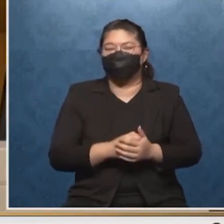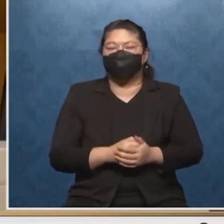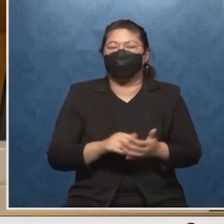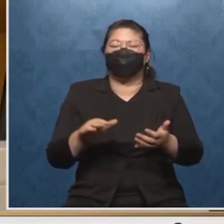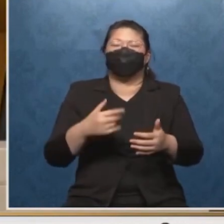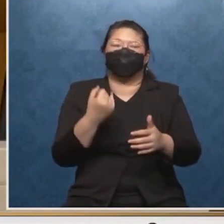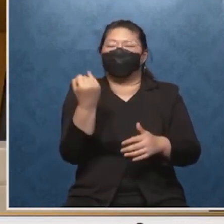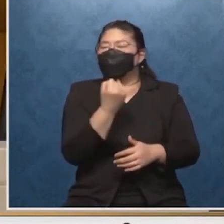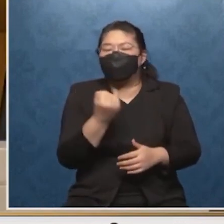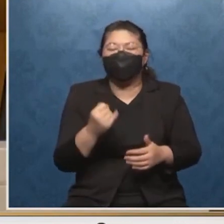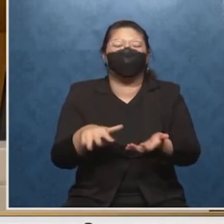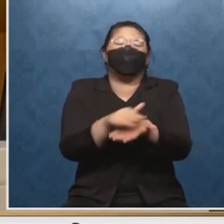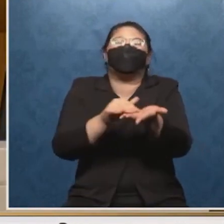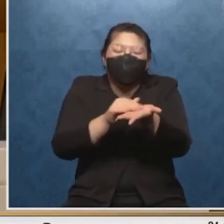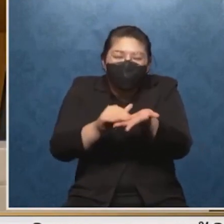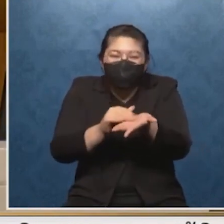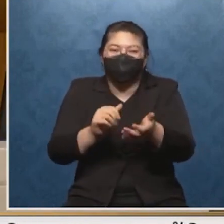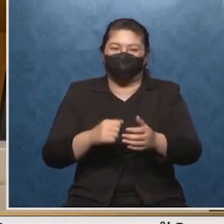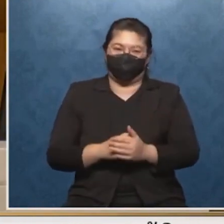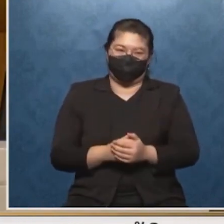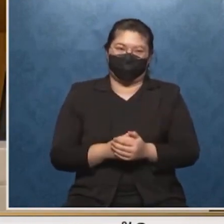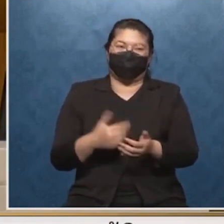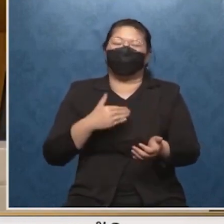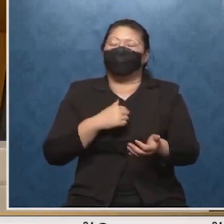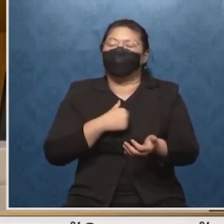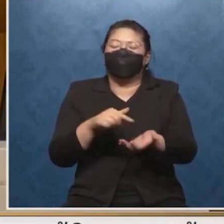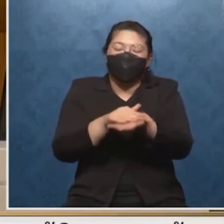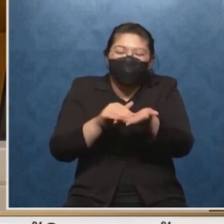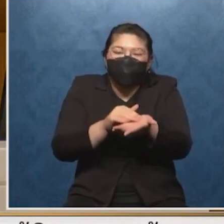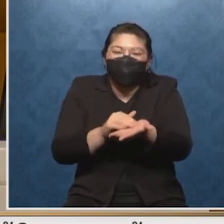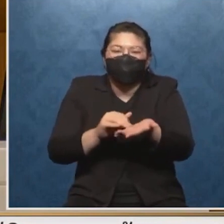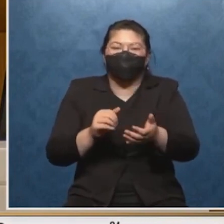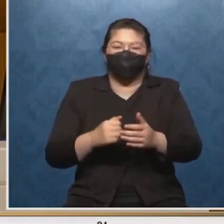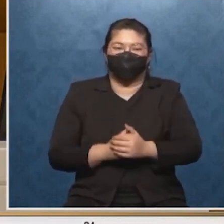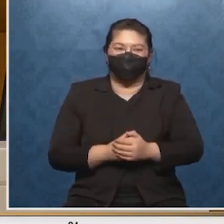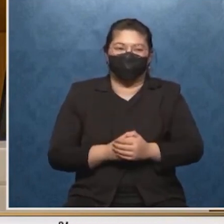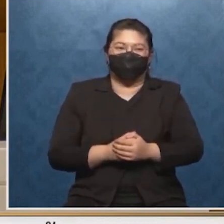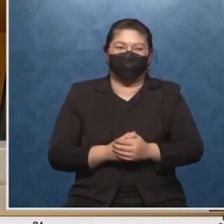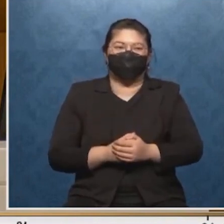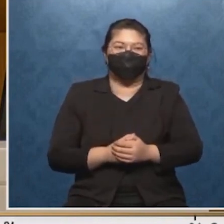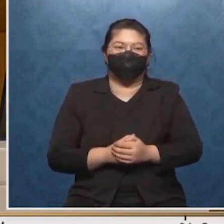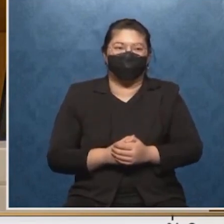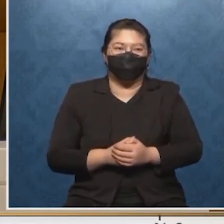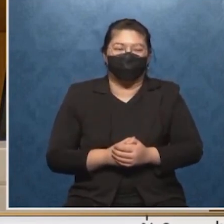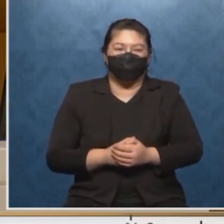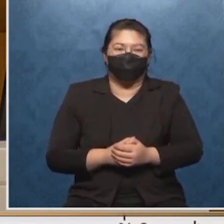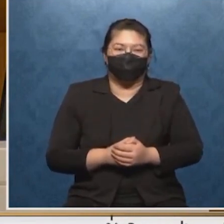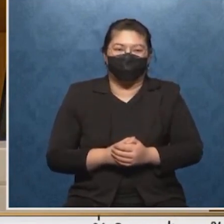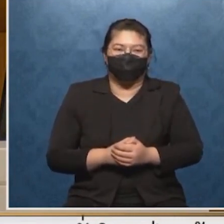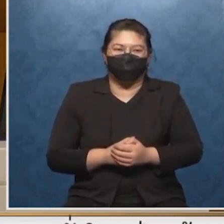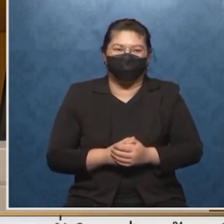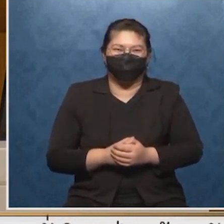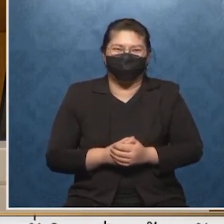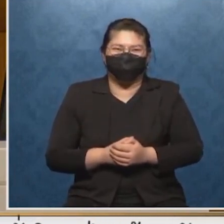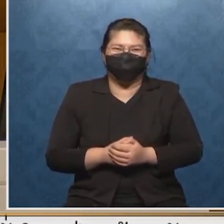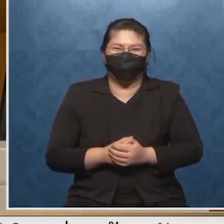แล้ว ท่านกจิตครับท่าน ผมขอโทษผมรู้จักบางทีมันก ็ท่านนายกท่านนายกรอแป๊บหนึ่งนะครับท่